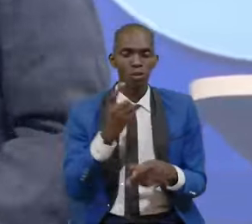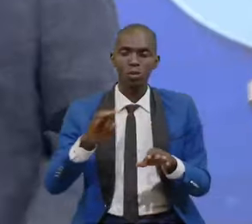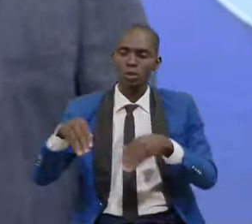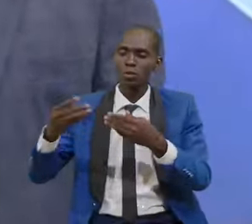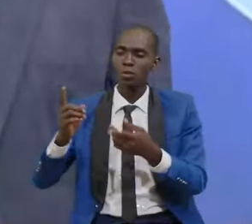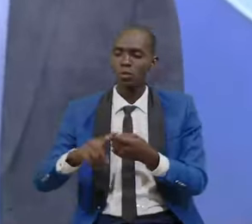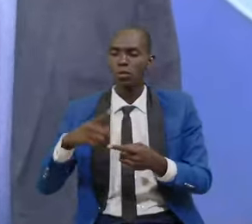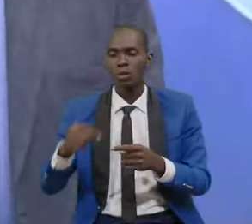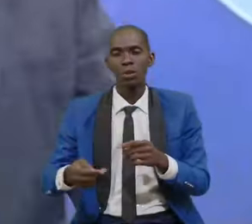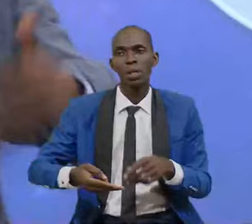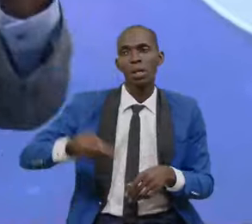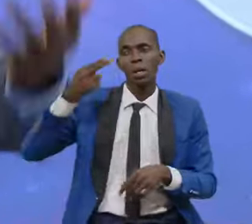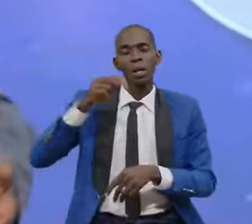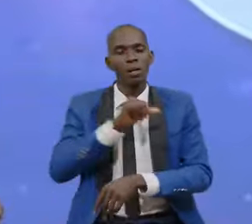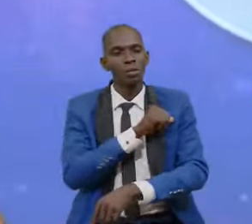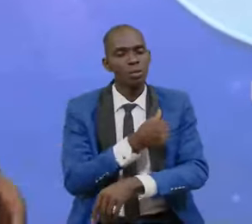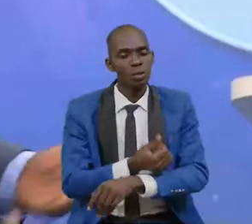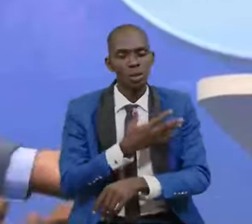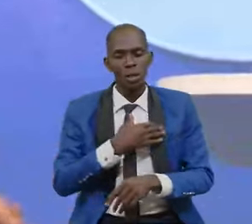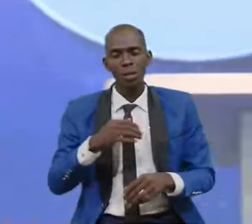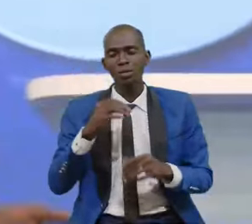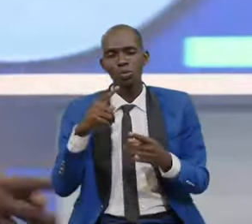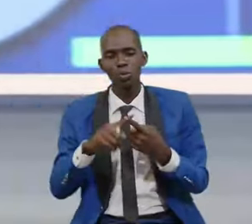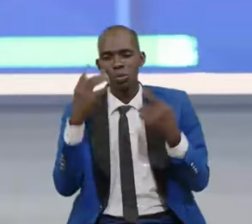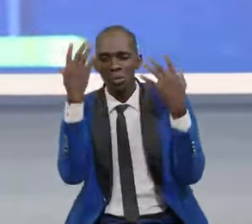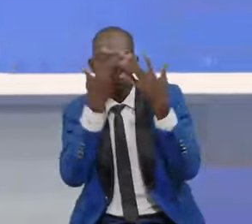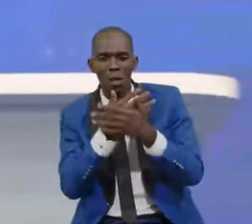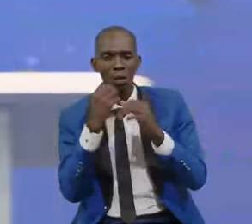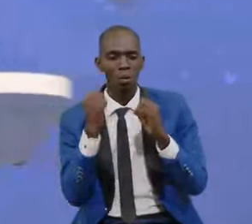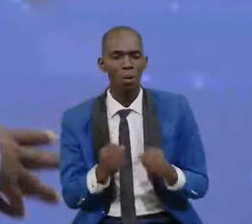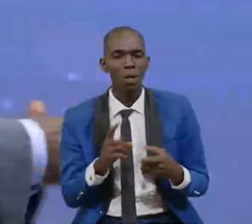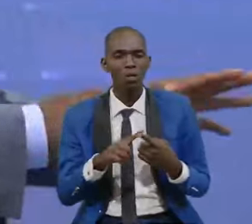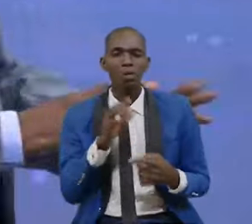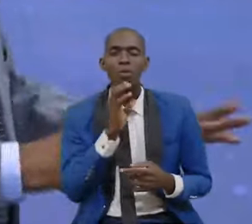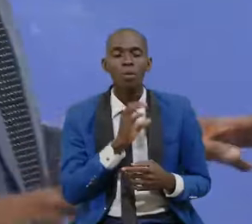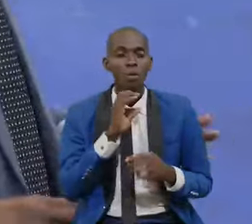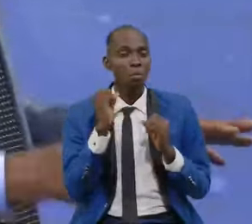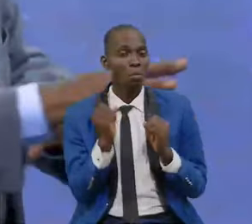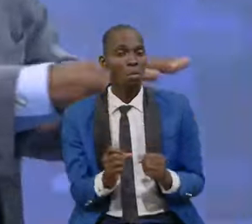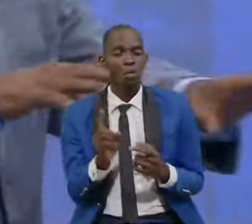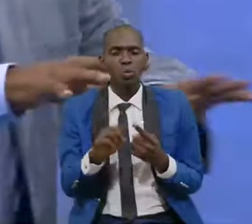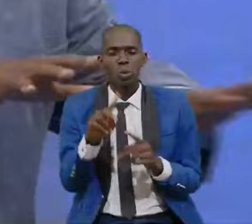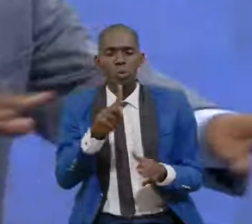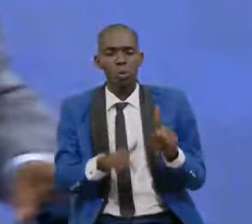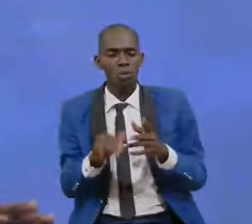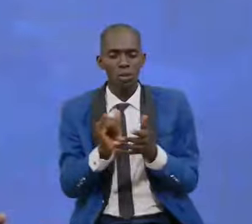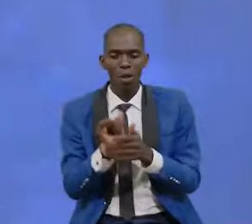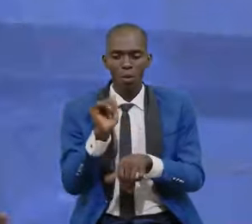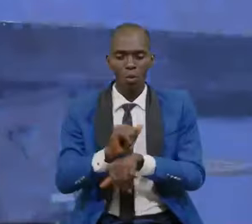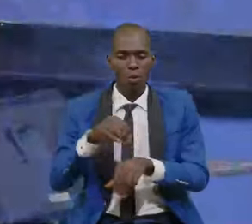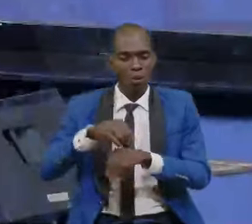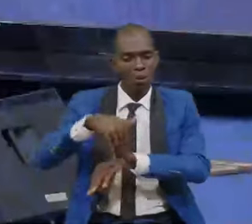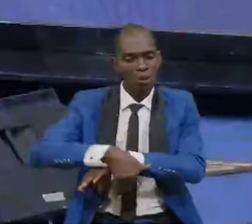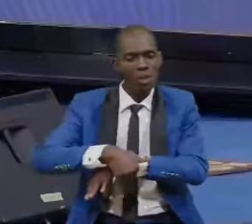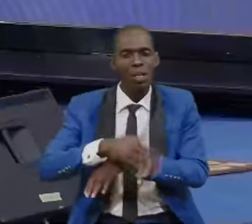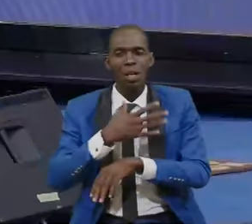là, quand on te confie aux puissances des ténèbres, aux puissances occultes, quand on te confie à ceux-là qui agissent